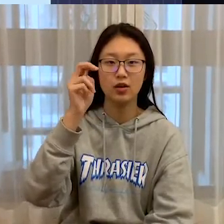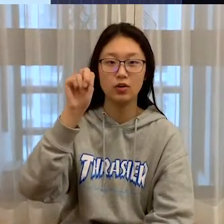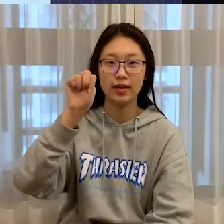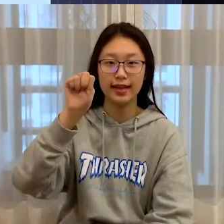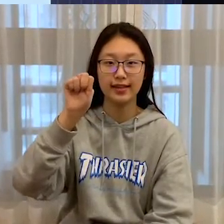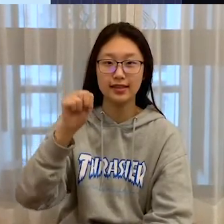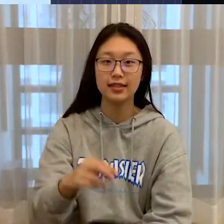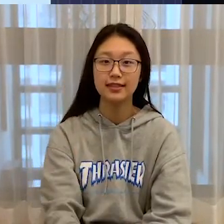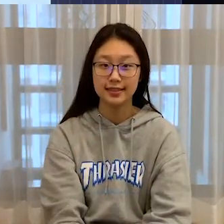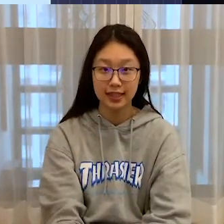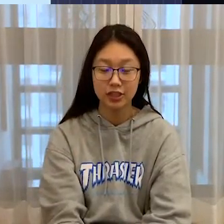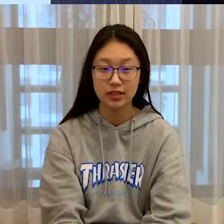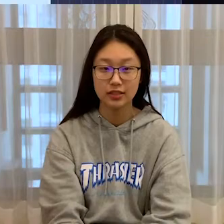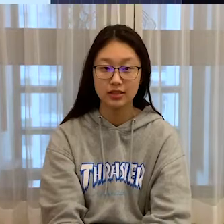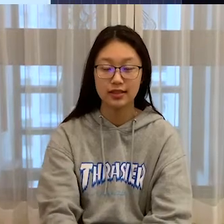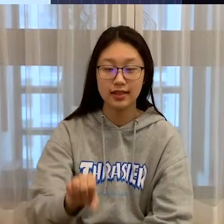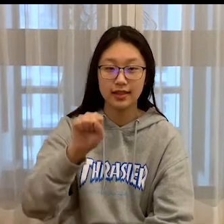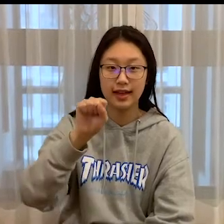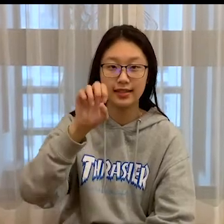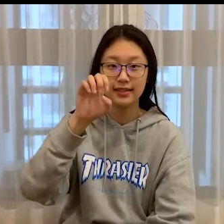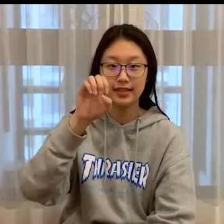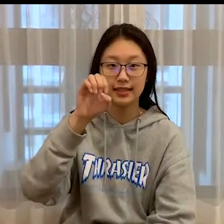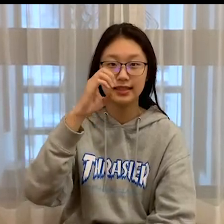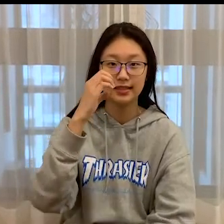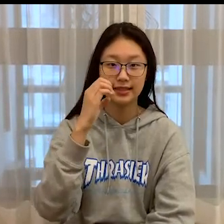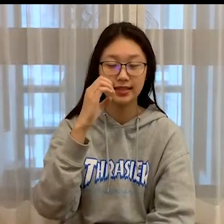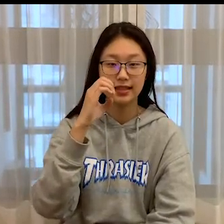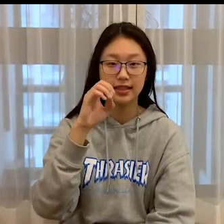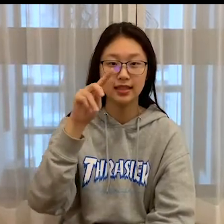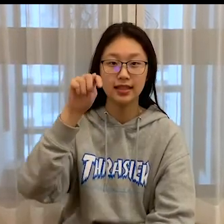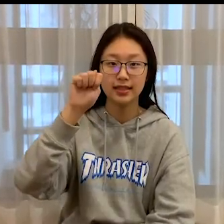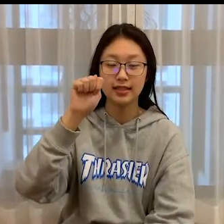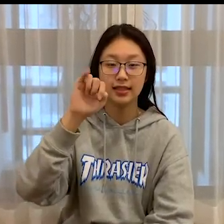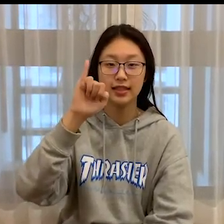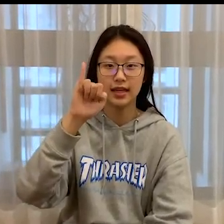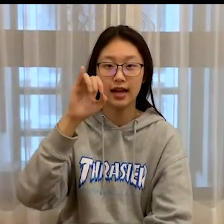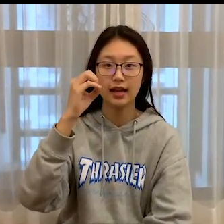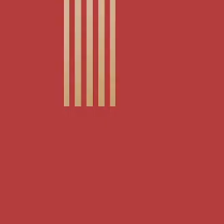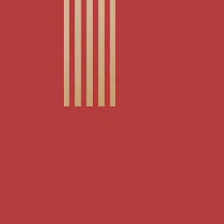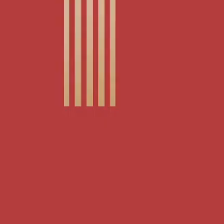bridge, a text. For example, 节雪, 山节, for example.